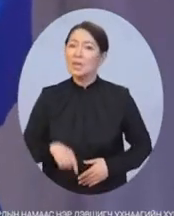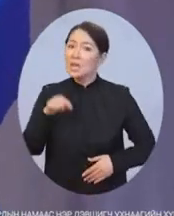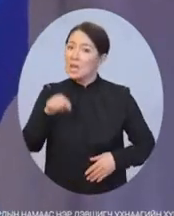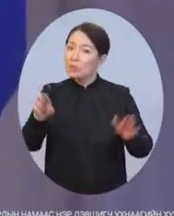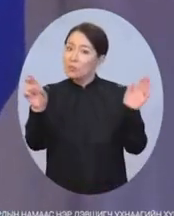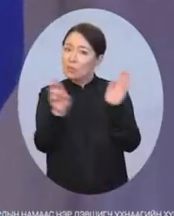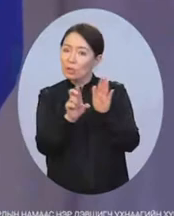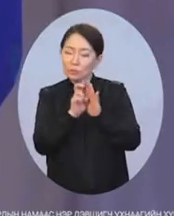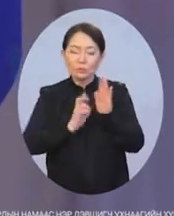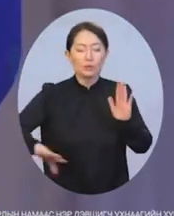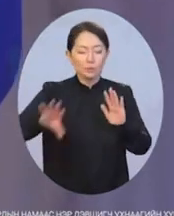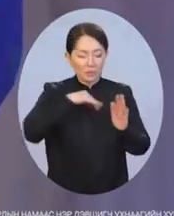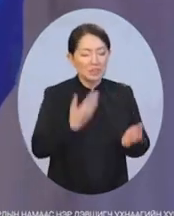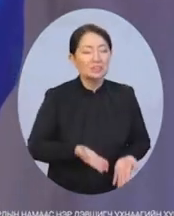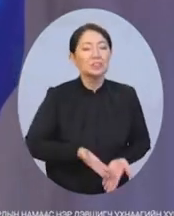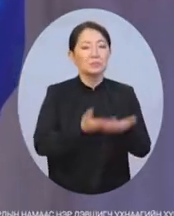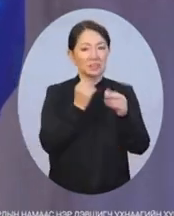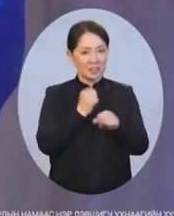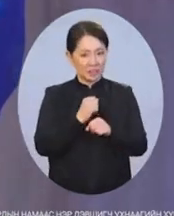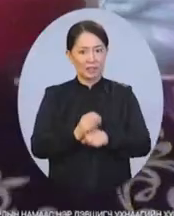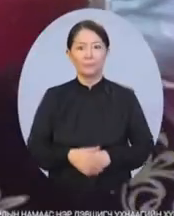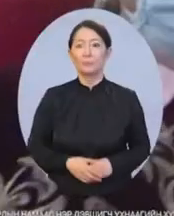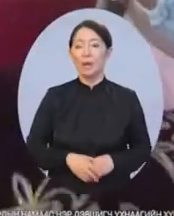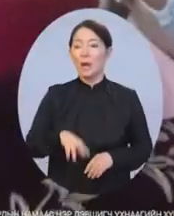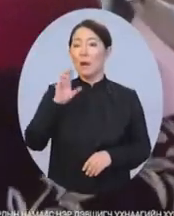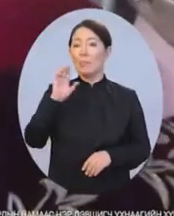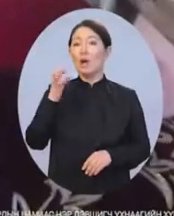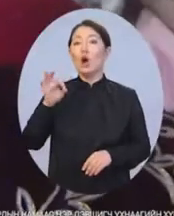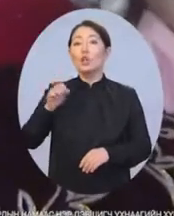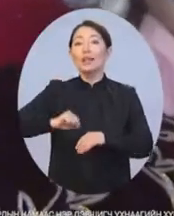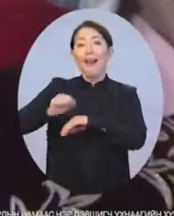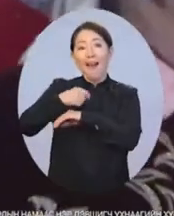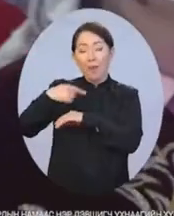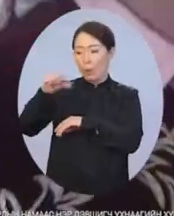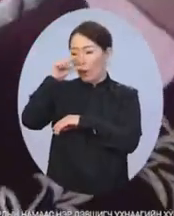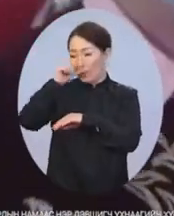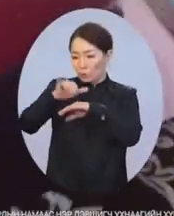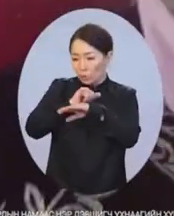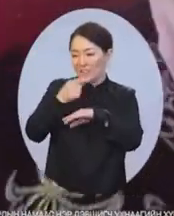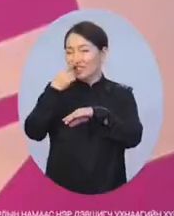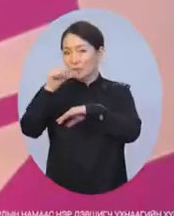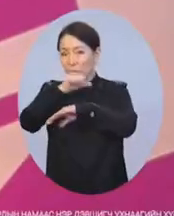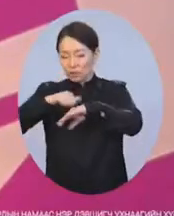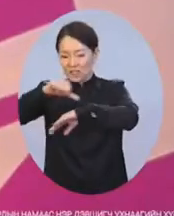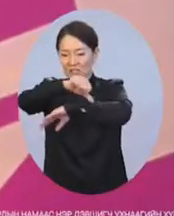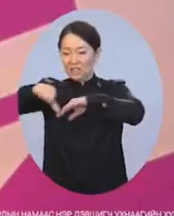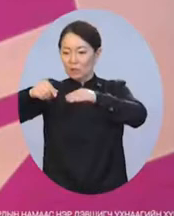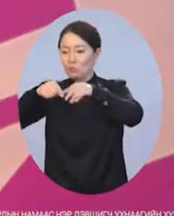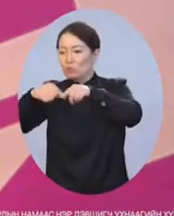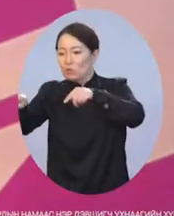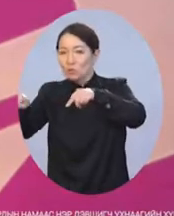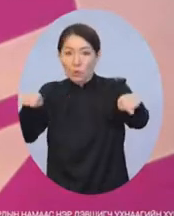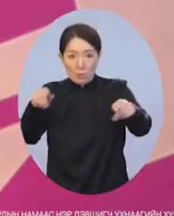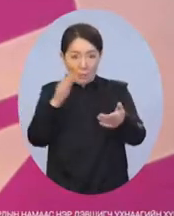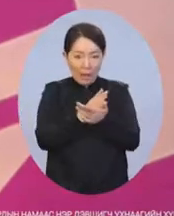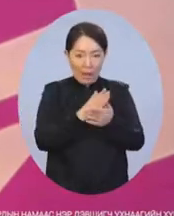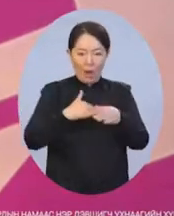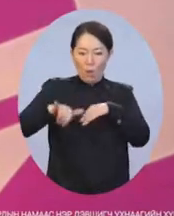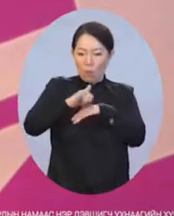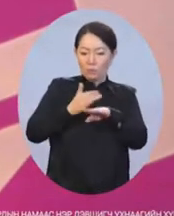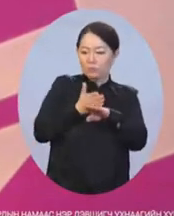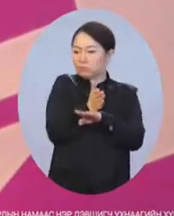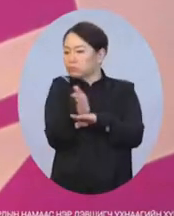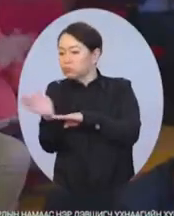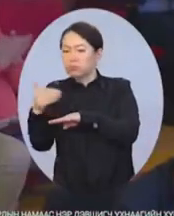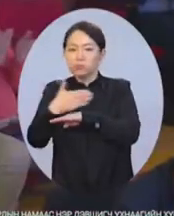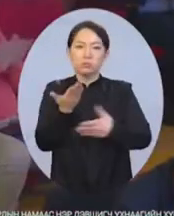байгаа юм аа. Энэ боломж нөхцөлийг бид дэмжиж ажиллах болно. Баян Гүлгийн аймгийн хувьд Оросын холбооны улс болон бүгд найрамд хятад ард улстай хилдэг учраас